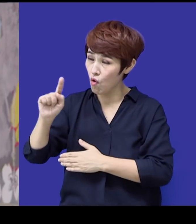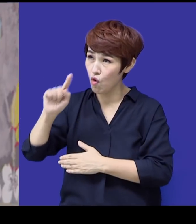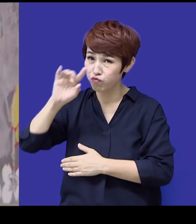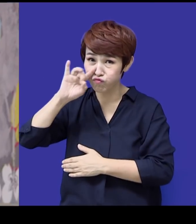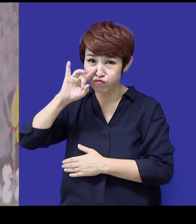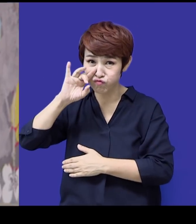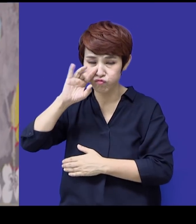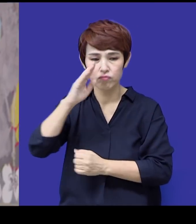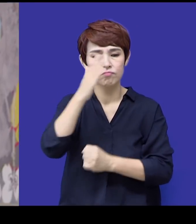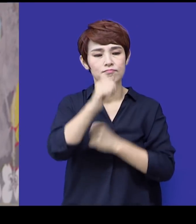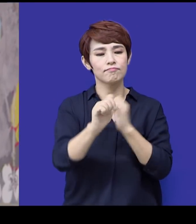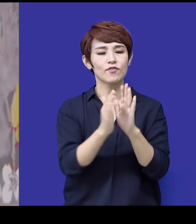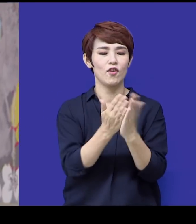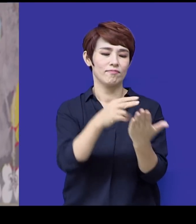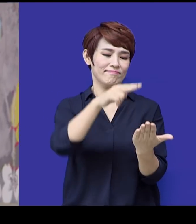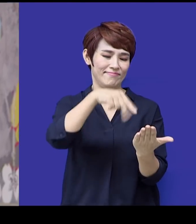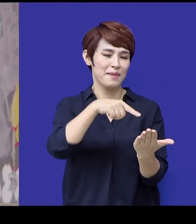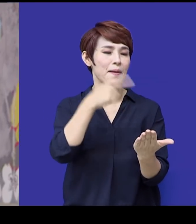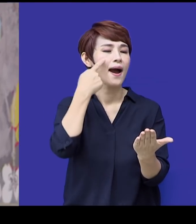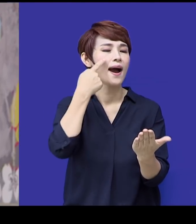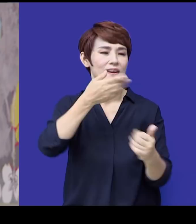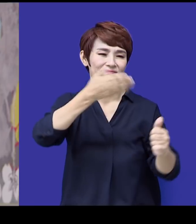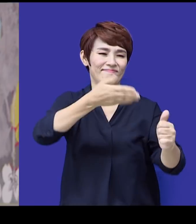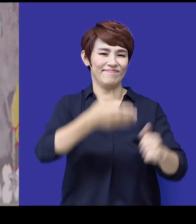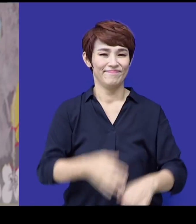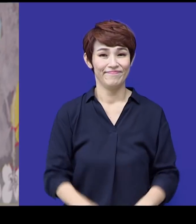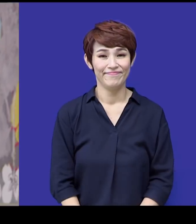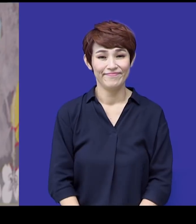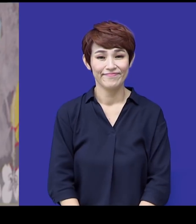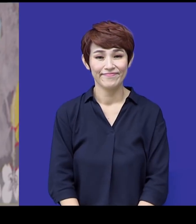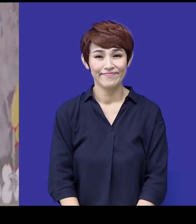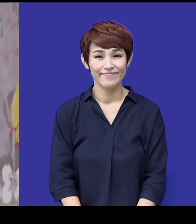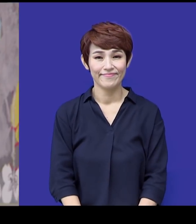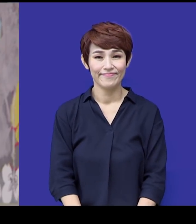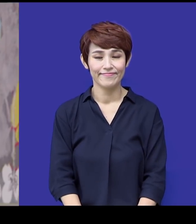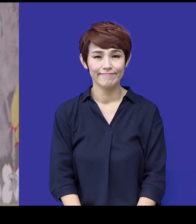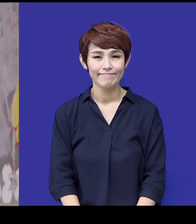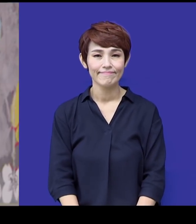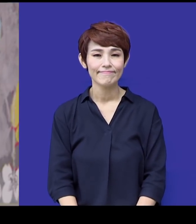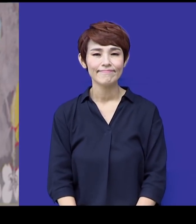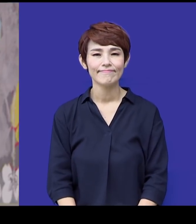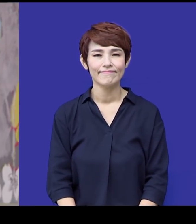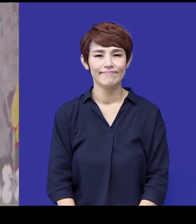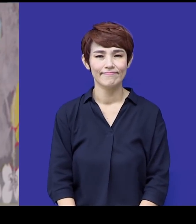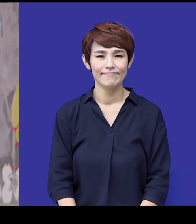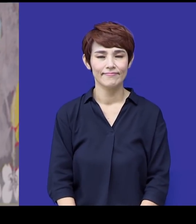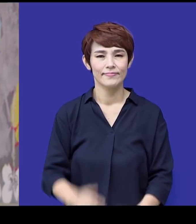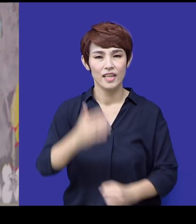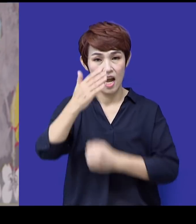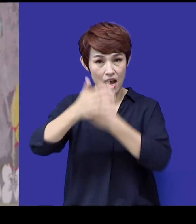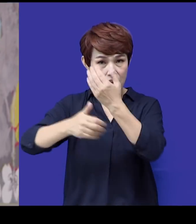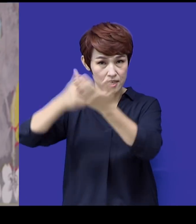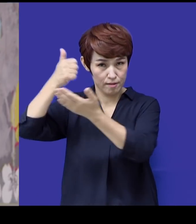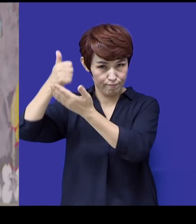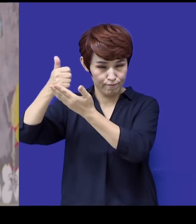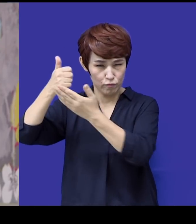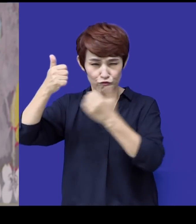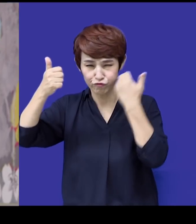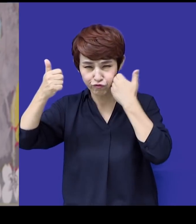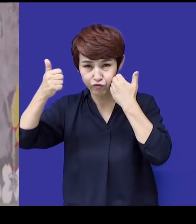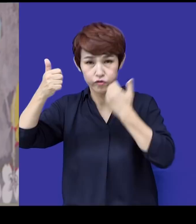읽어라. 그러면 예. 하나님 마음이 알 수 있으니까 그러면서 하나님을 알고